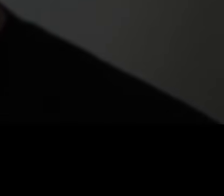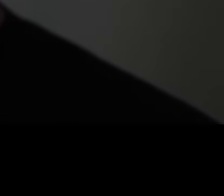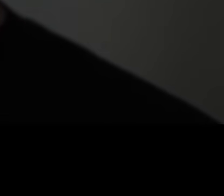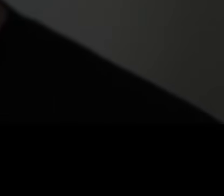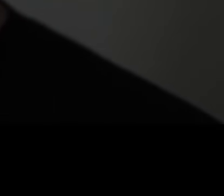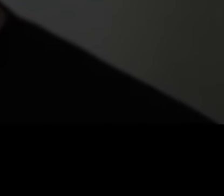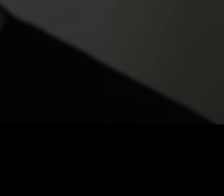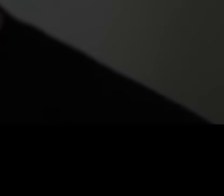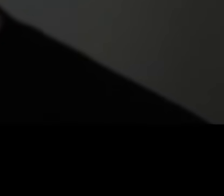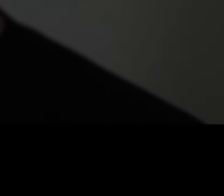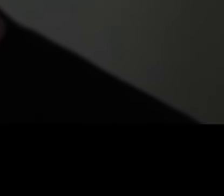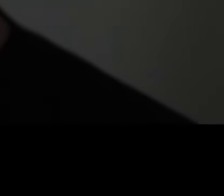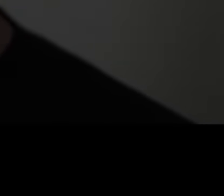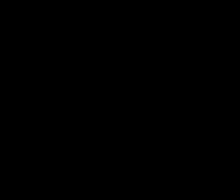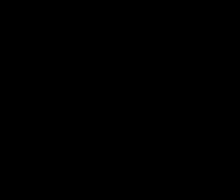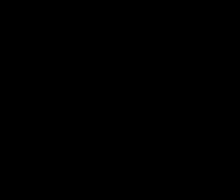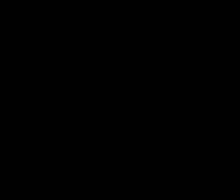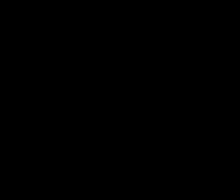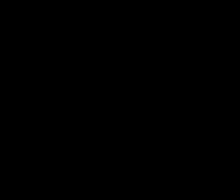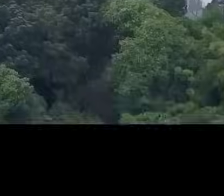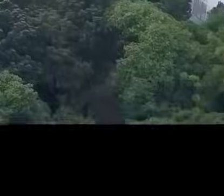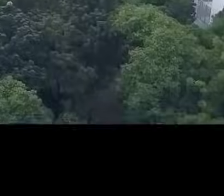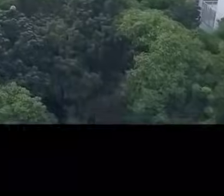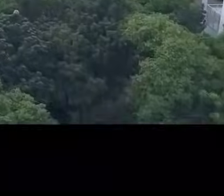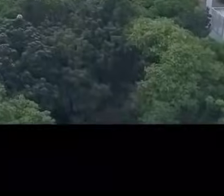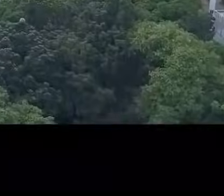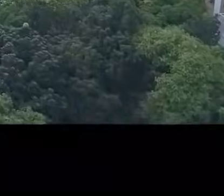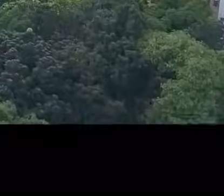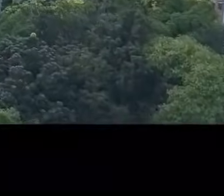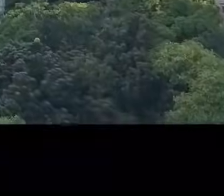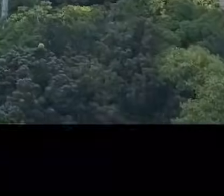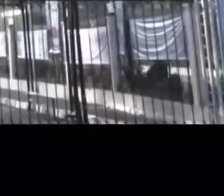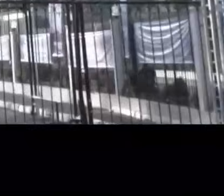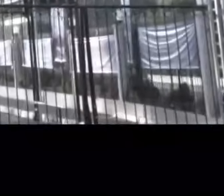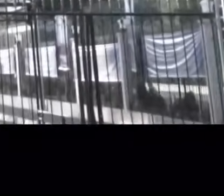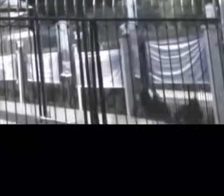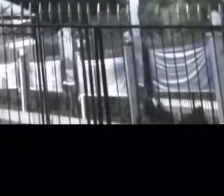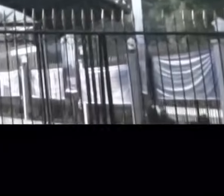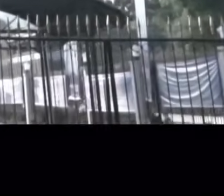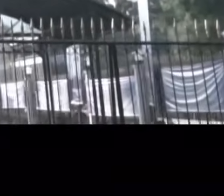Bismillah.